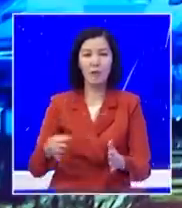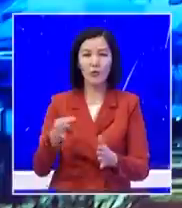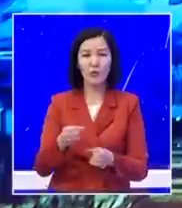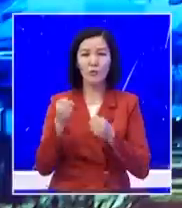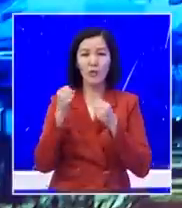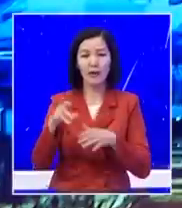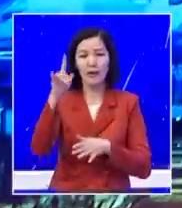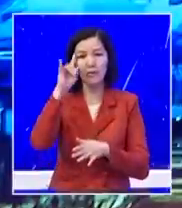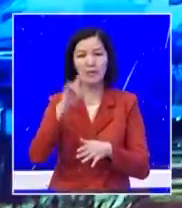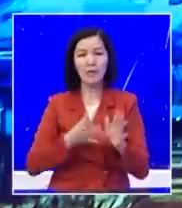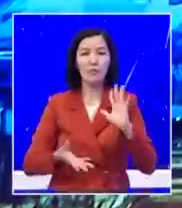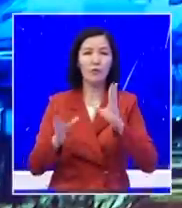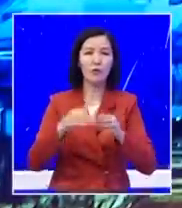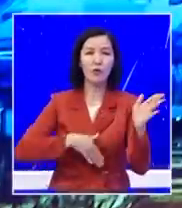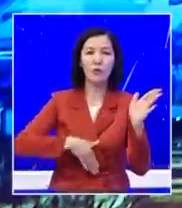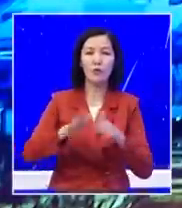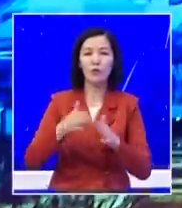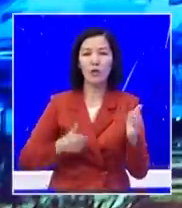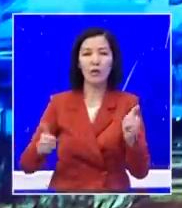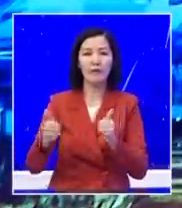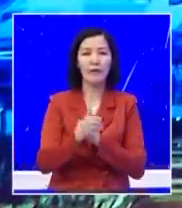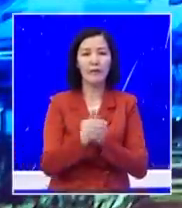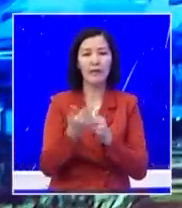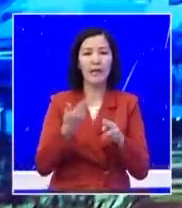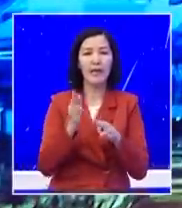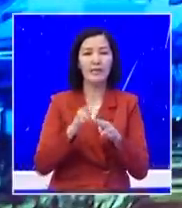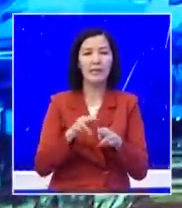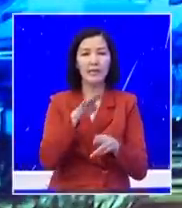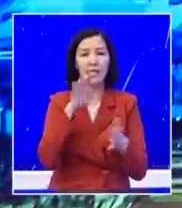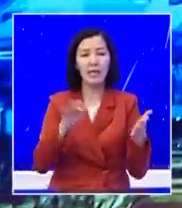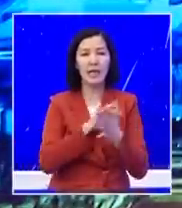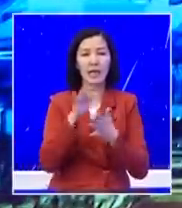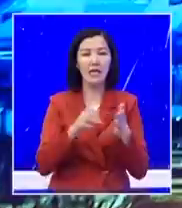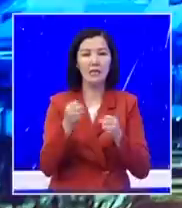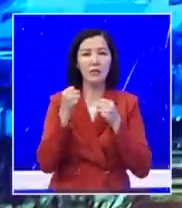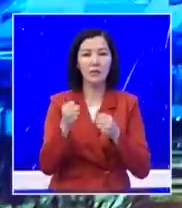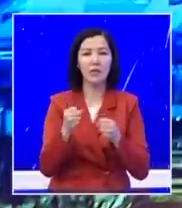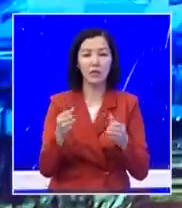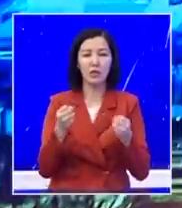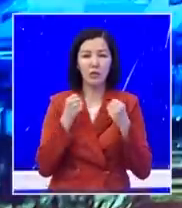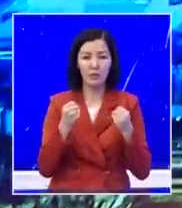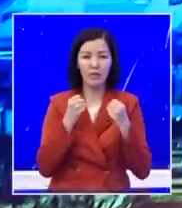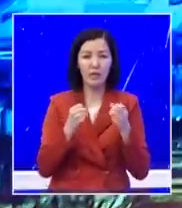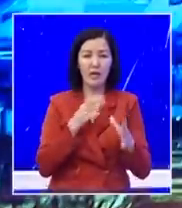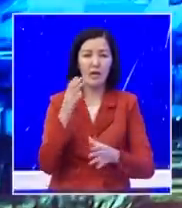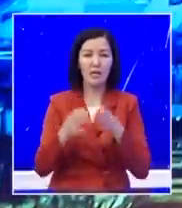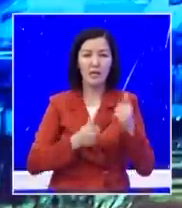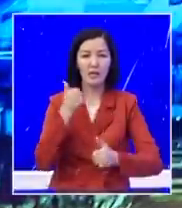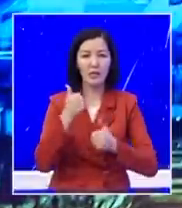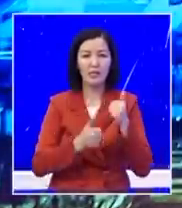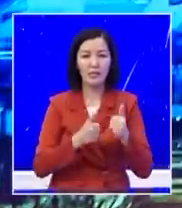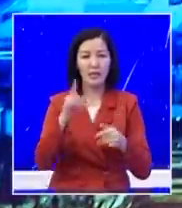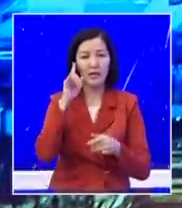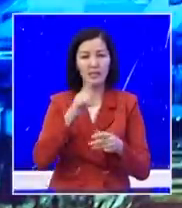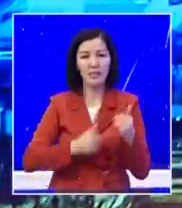Облыс боксшылары Қазақстан бойынша үздіктер қатарына енген. Әсіресе Текелі қаласының былғары қолғап шеберлері халықаралық